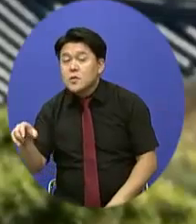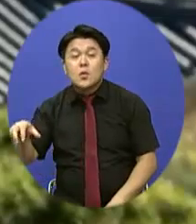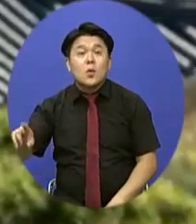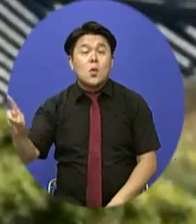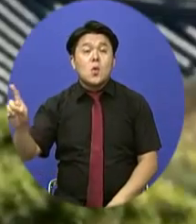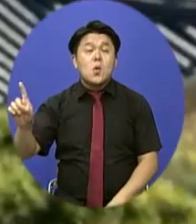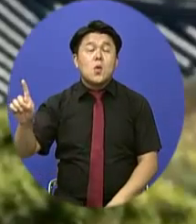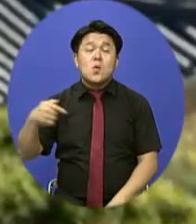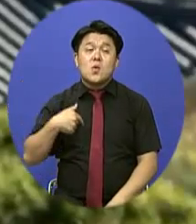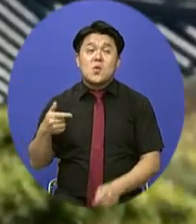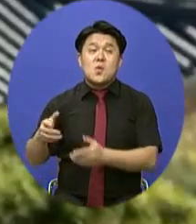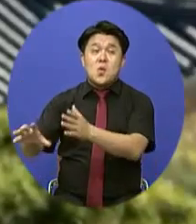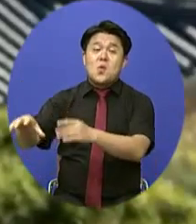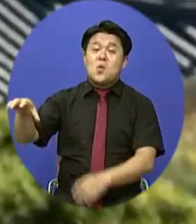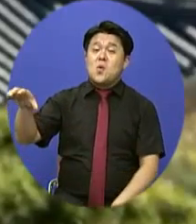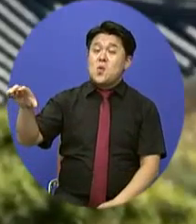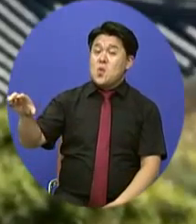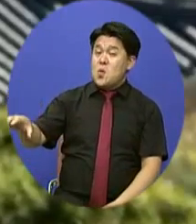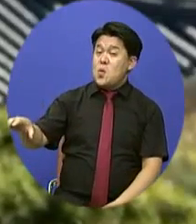가면